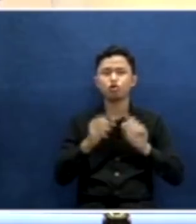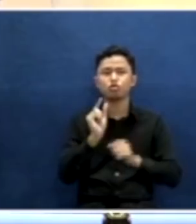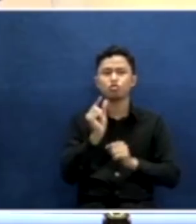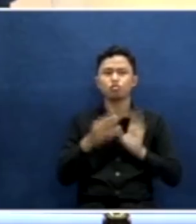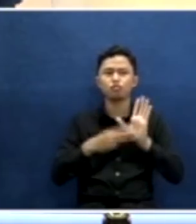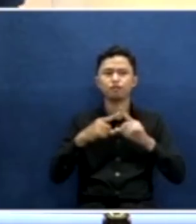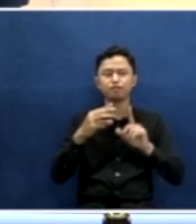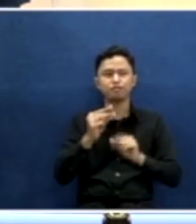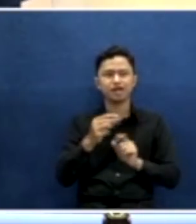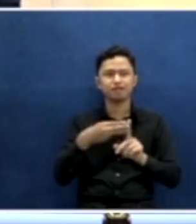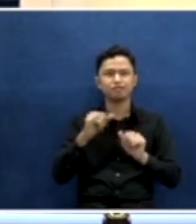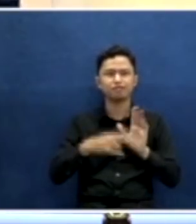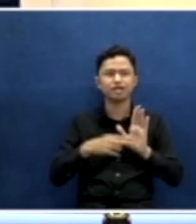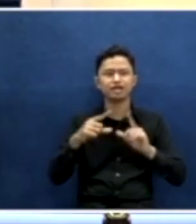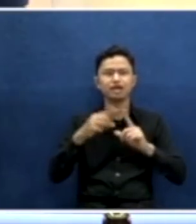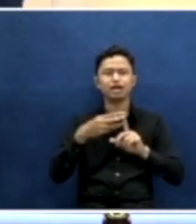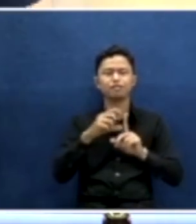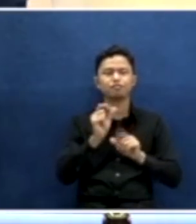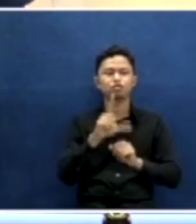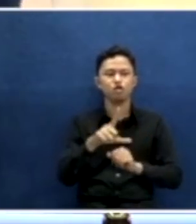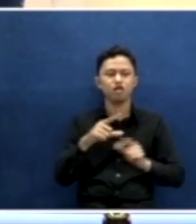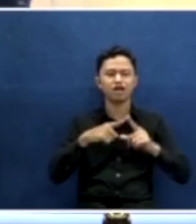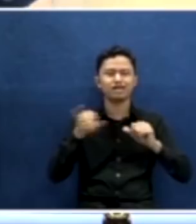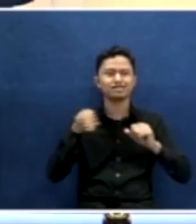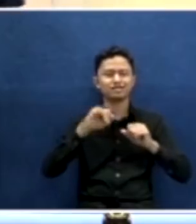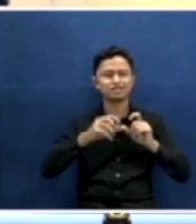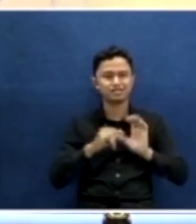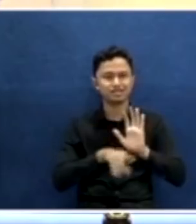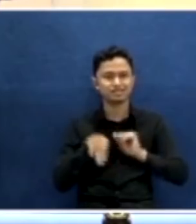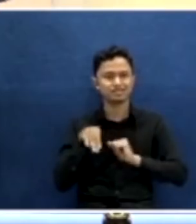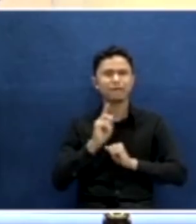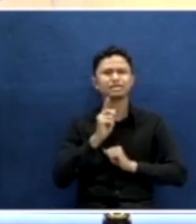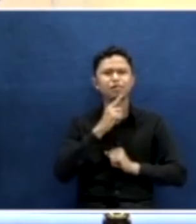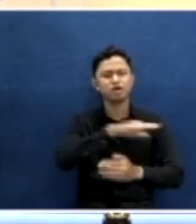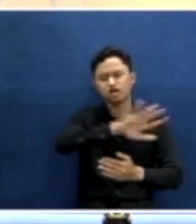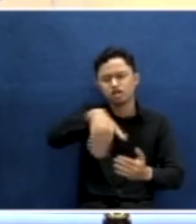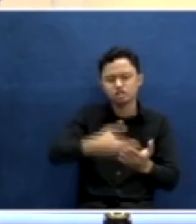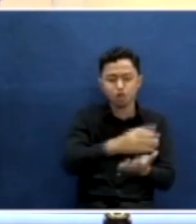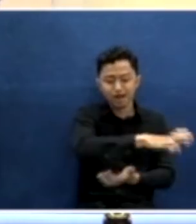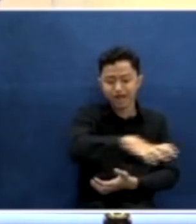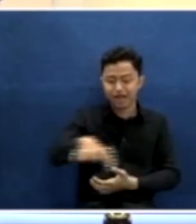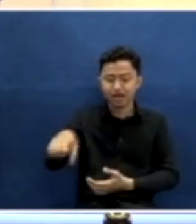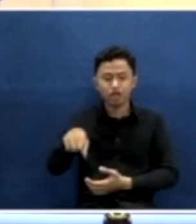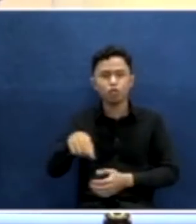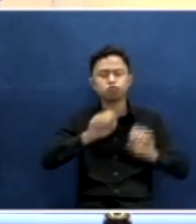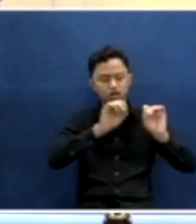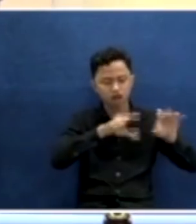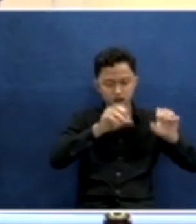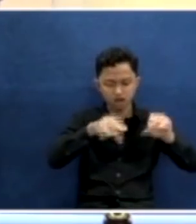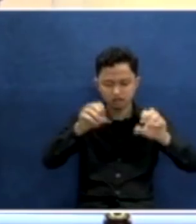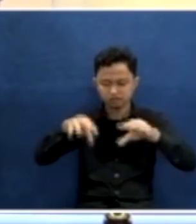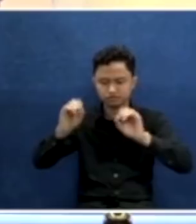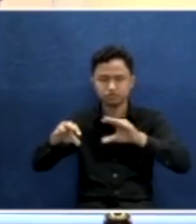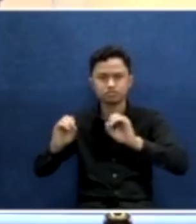taat dan sholeh semacam itu sampai oleh berikan keberkahan sampai Serigala pun tidak menerkam sama kambing ternyata itu